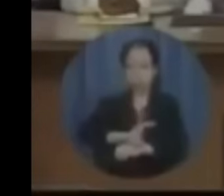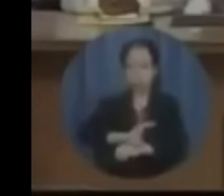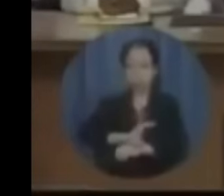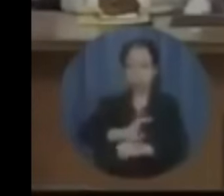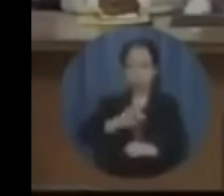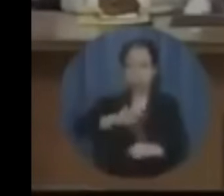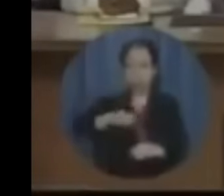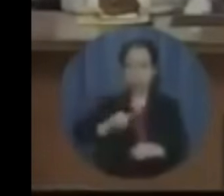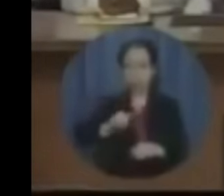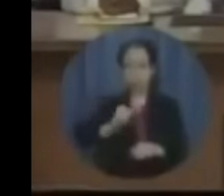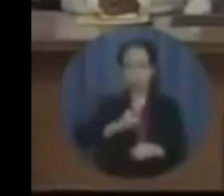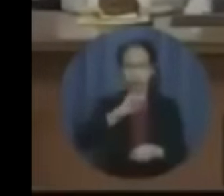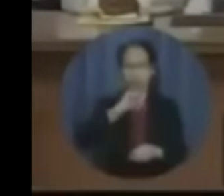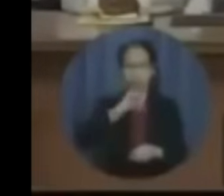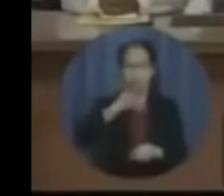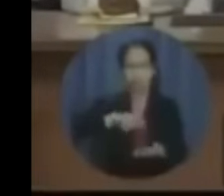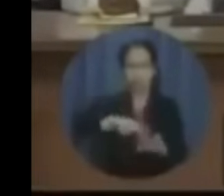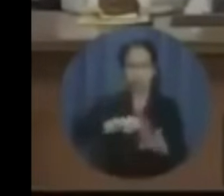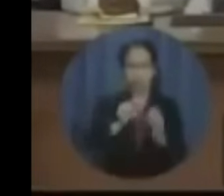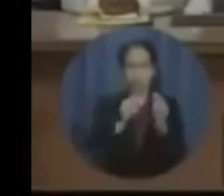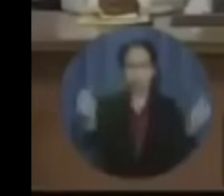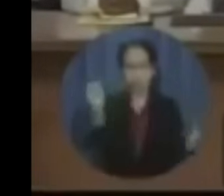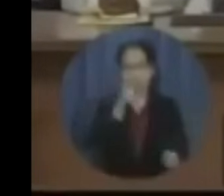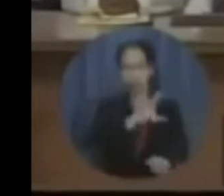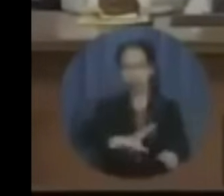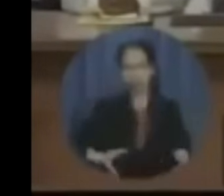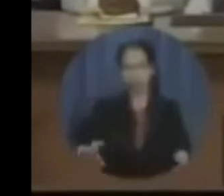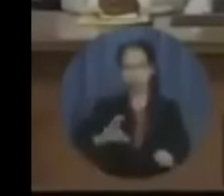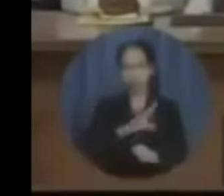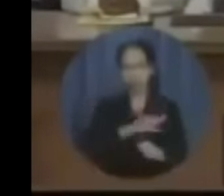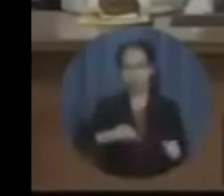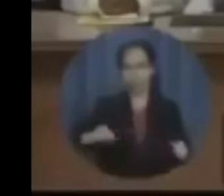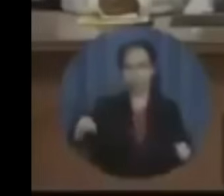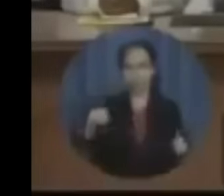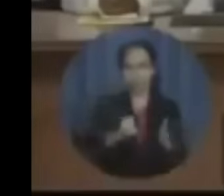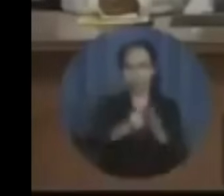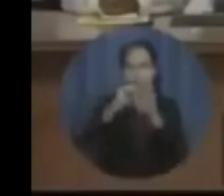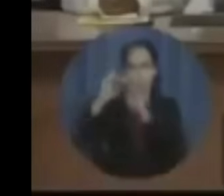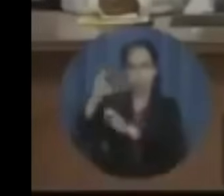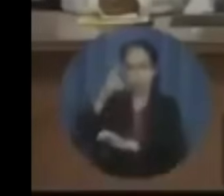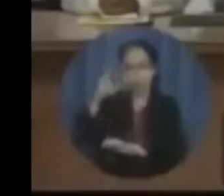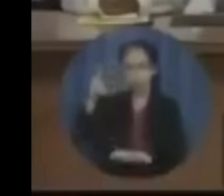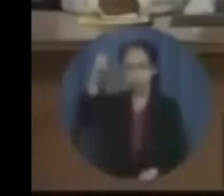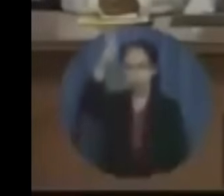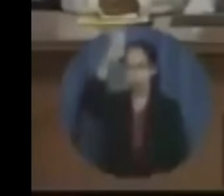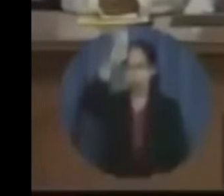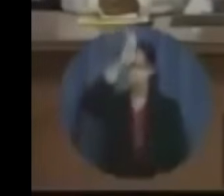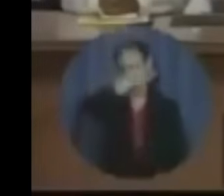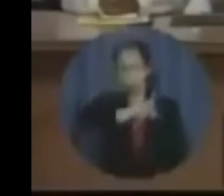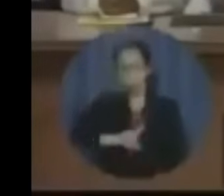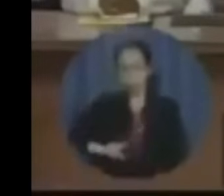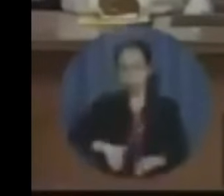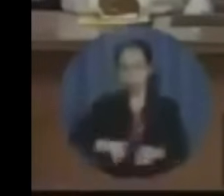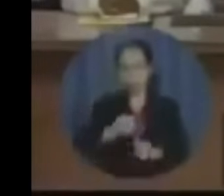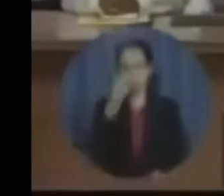ako. Tsaka masama po ba sa paningin ng Panginoon po yun. Tsaka paano naging